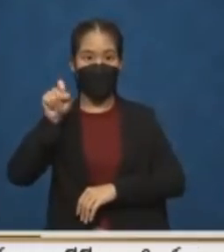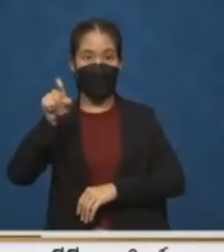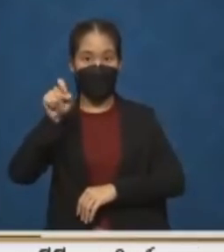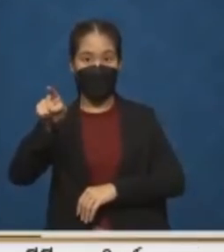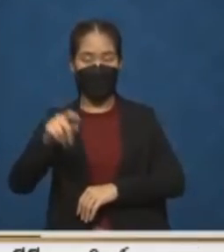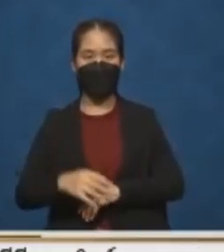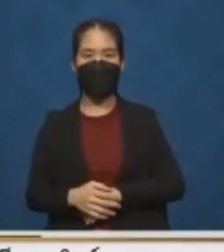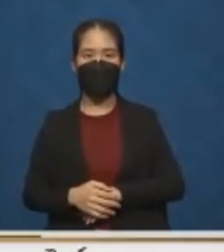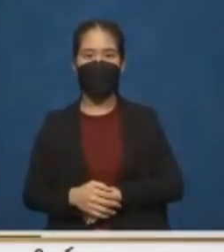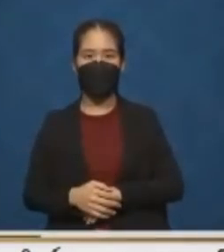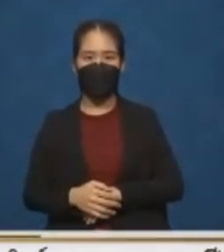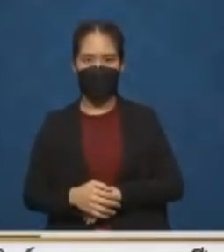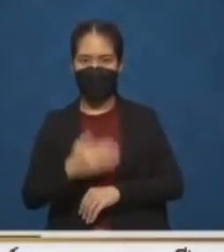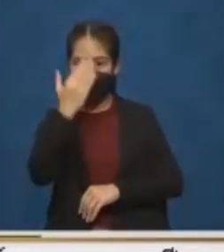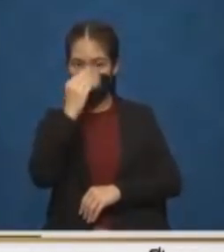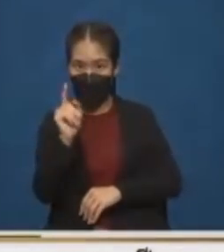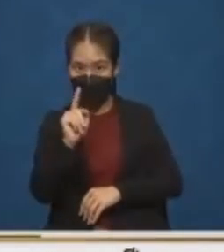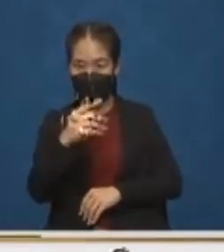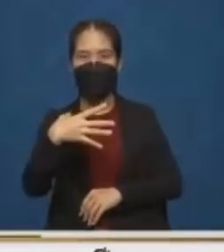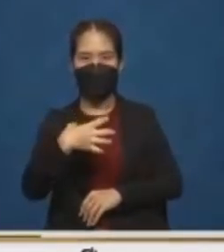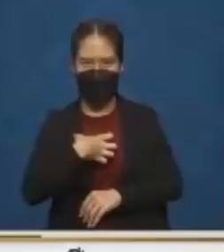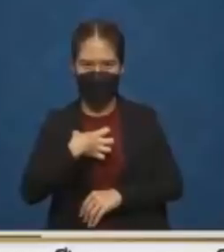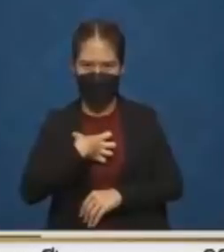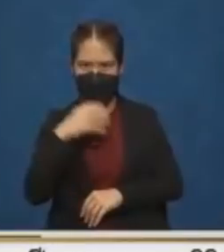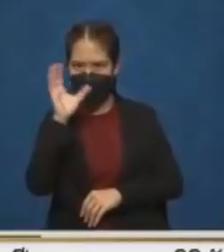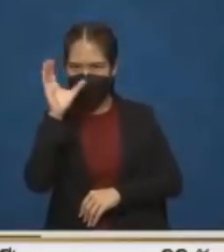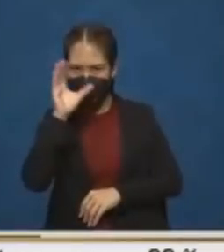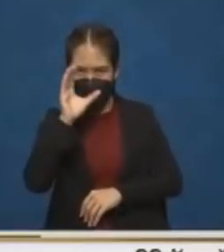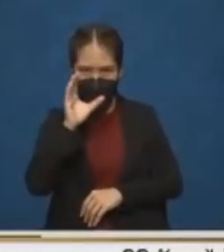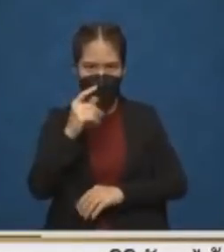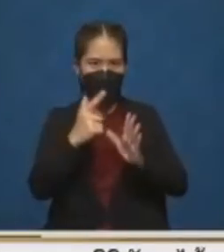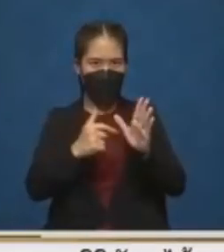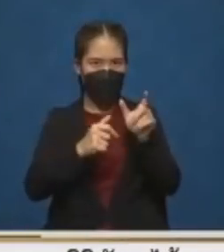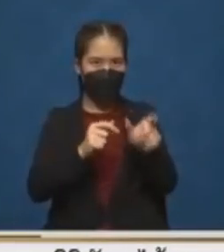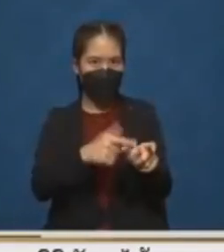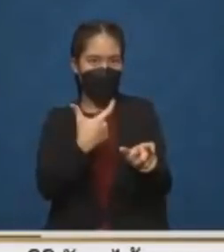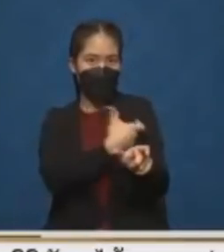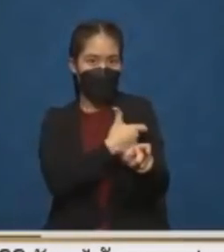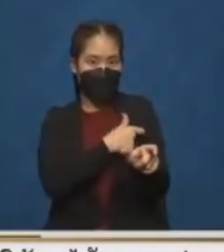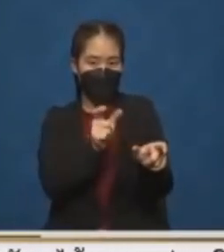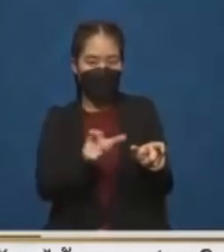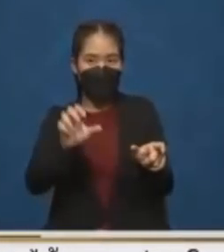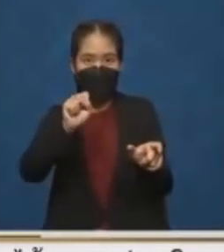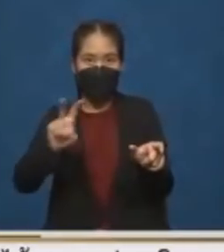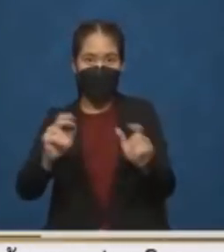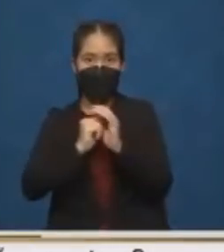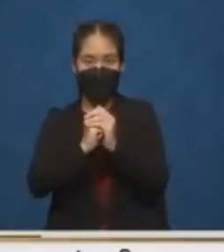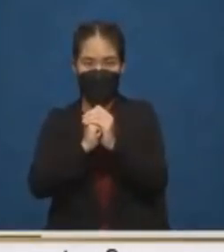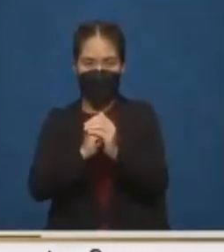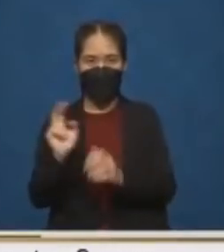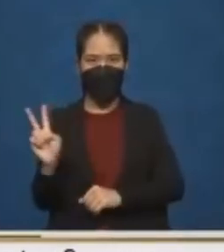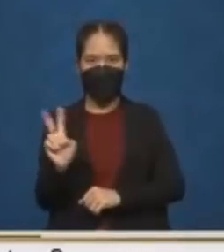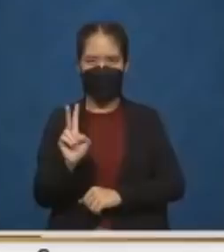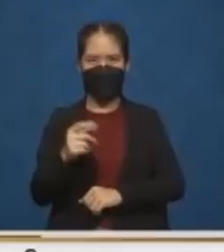เฉพาะจัจงในการจัดซื้อวัคซีนชินโวัค พนเอกประยุตและนายอนุทินได้มอบหมายให